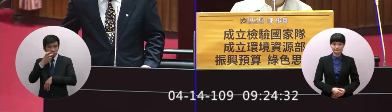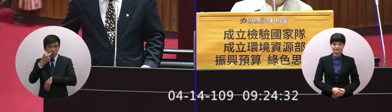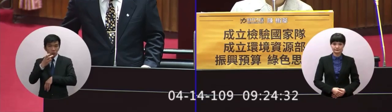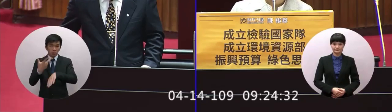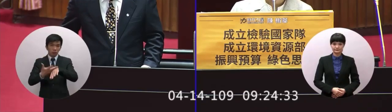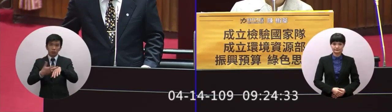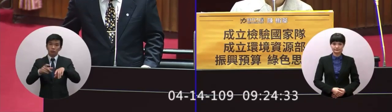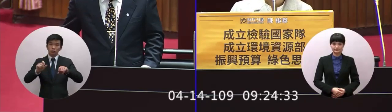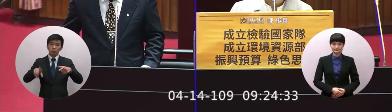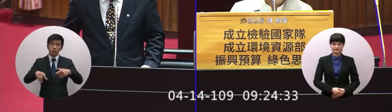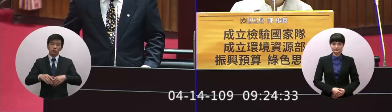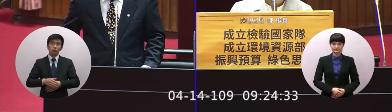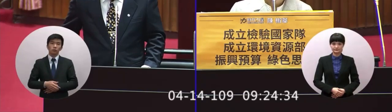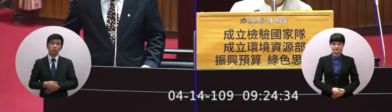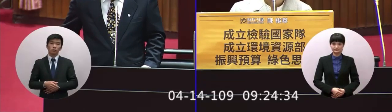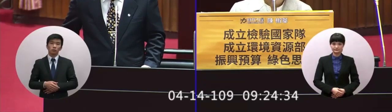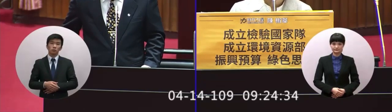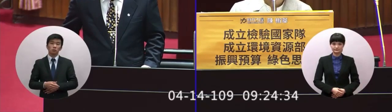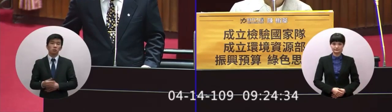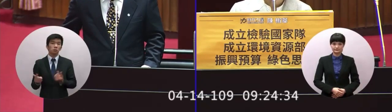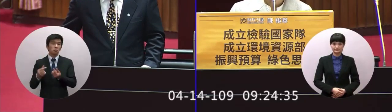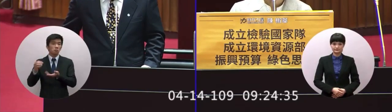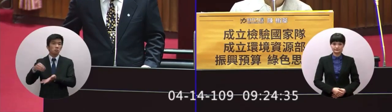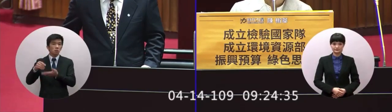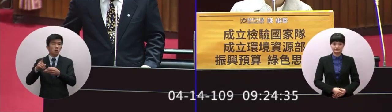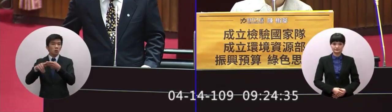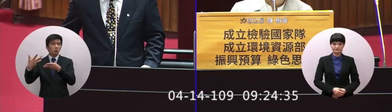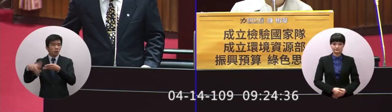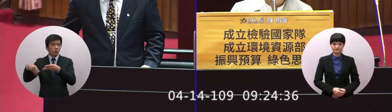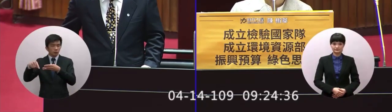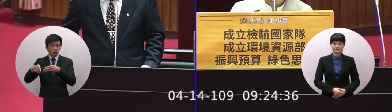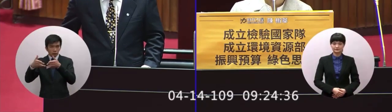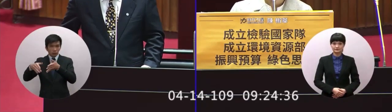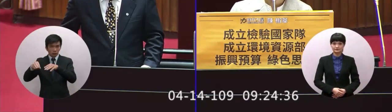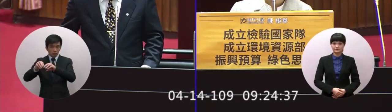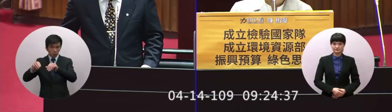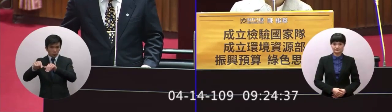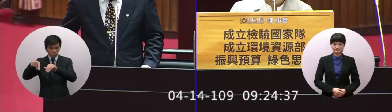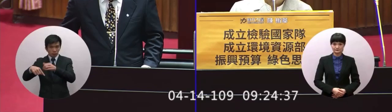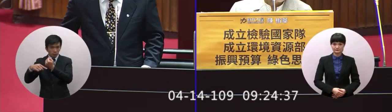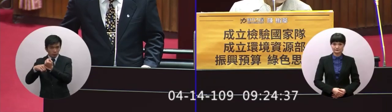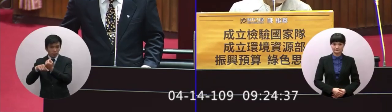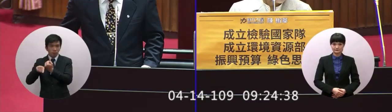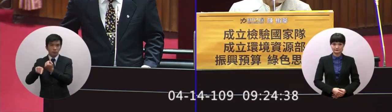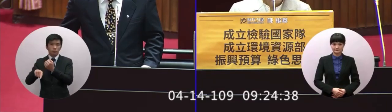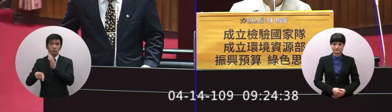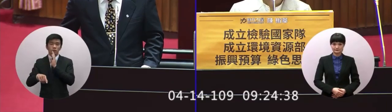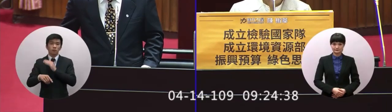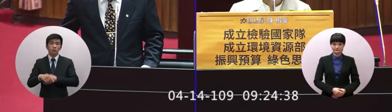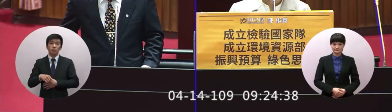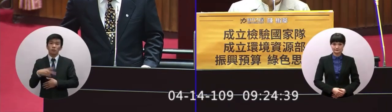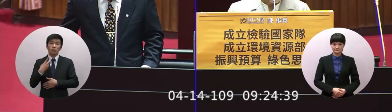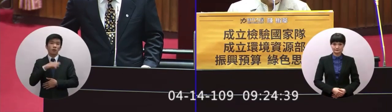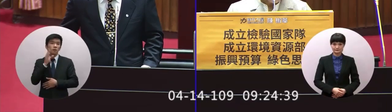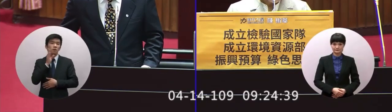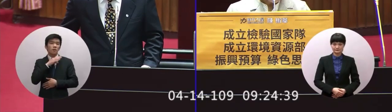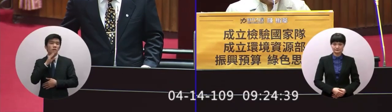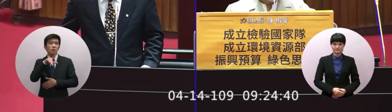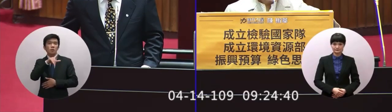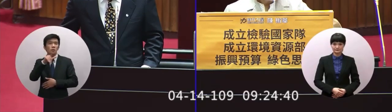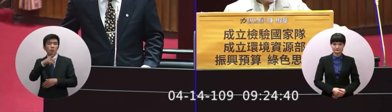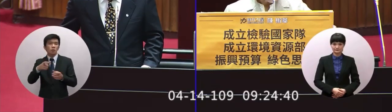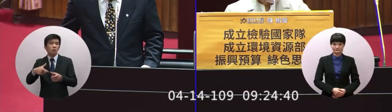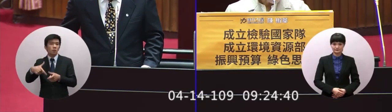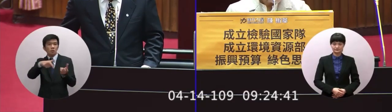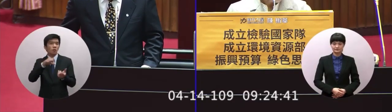同的了哈。刚刚委员讲说用黄水去测，那是测土壤的部分。当然在废弃物可能被任意弃置